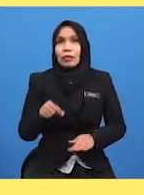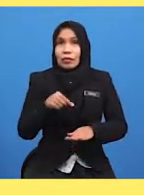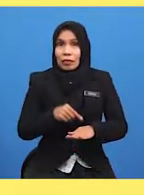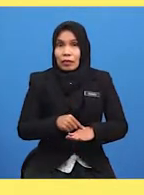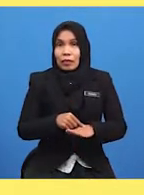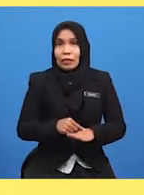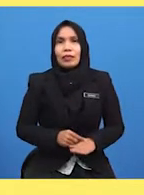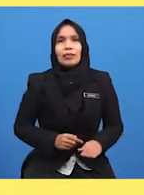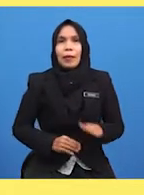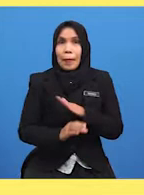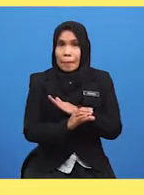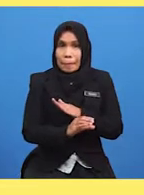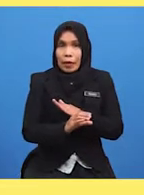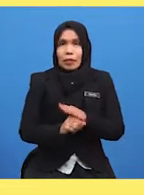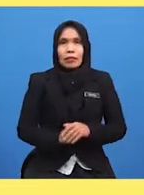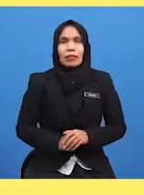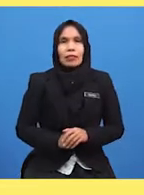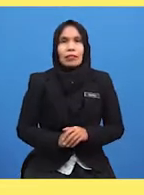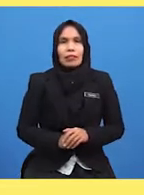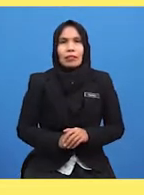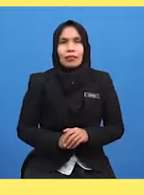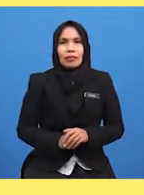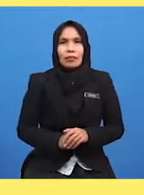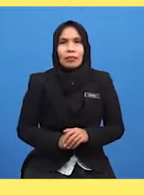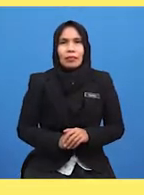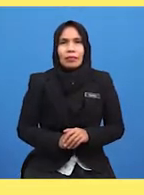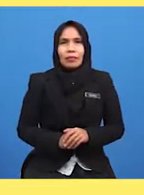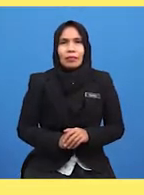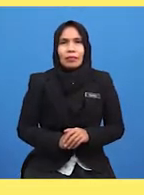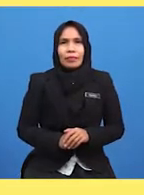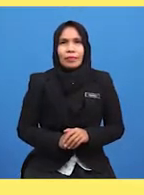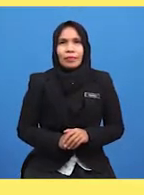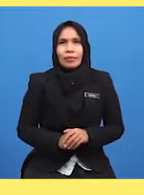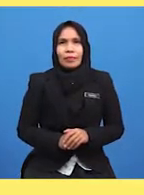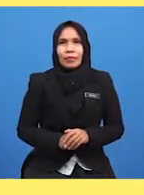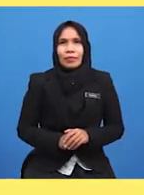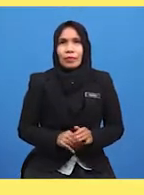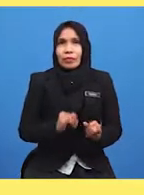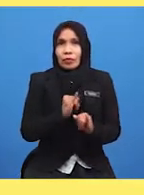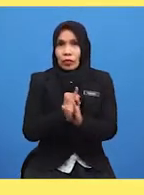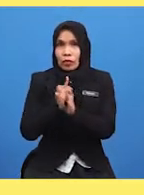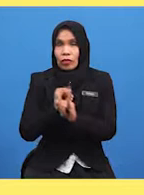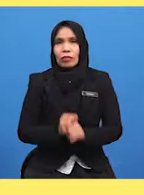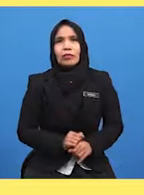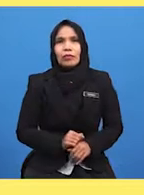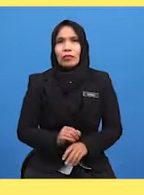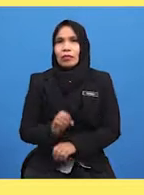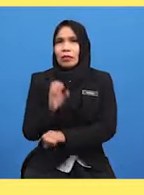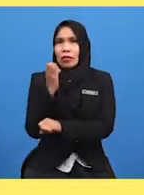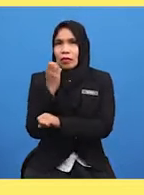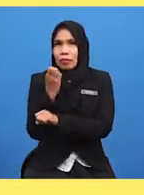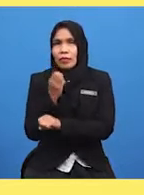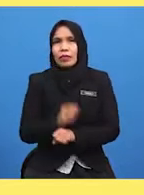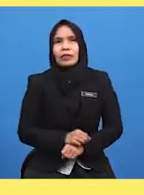British ingin mendapatkan kekayaan hasil bumi yang terdapat di Pahang Jalur Emas Pahang meliputi kawasan